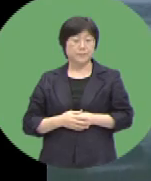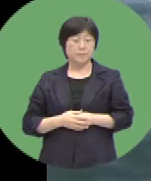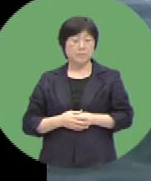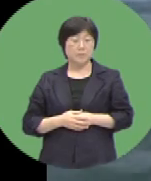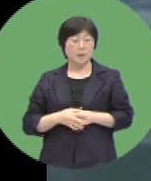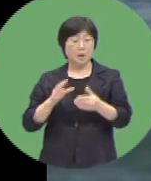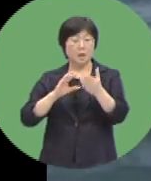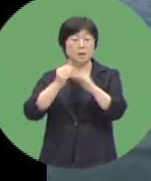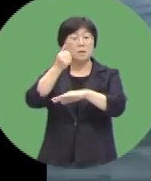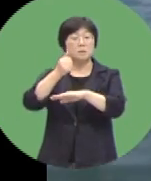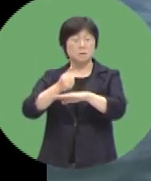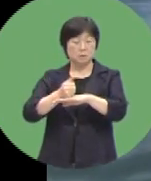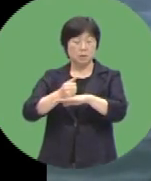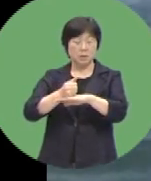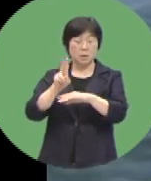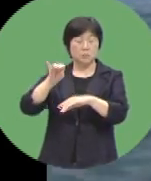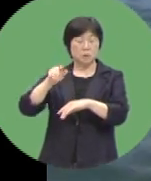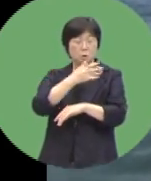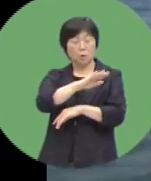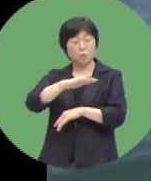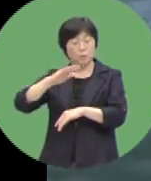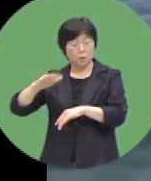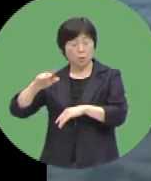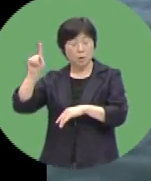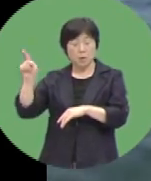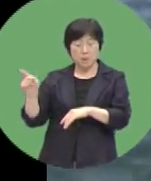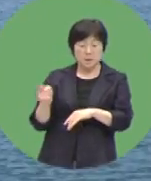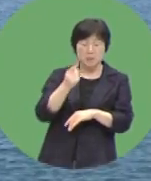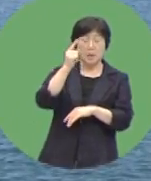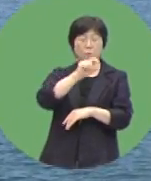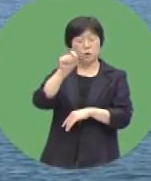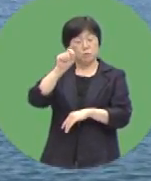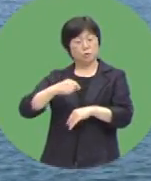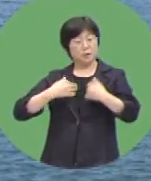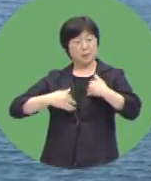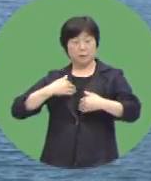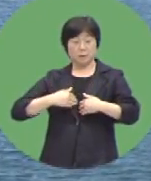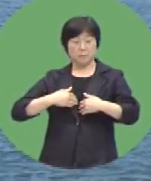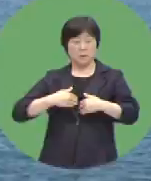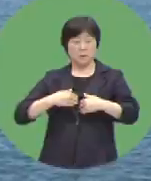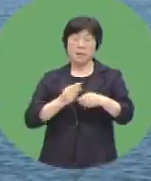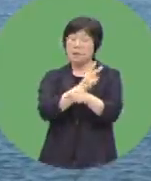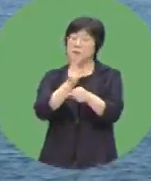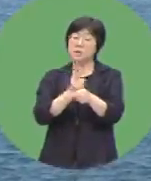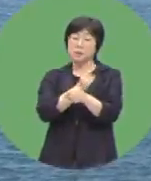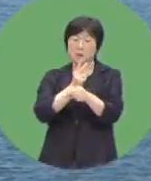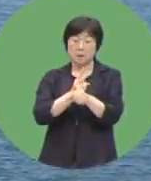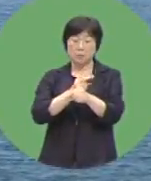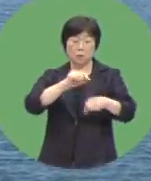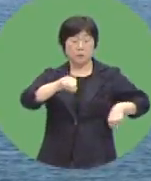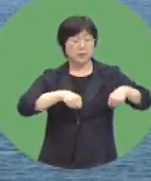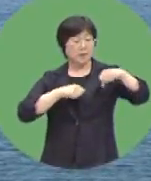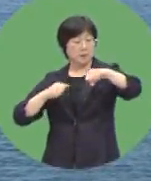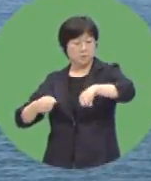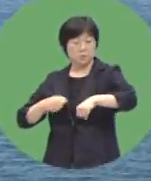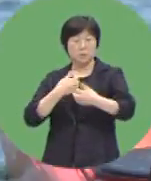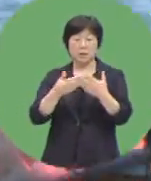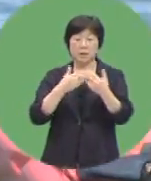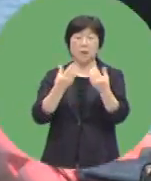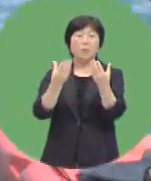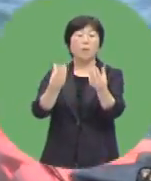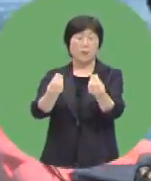飯泉知事は内の海の豊かな自然を十分に楽しみ、およそ2時間のシーカヤック体験を終えました